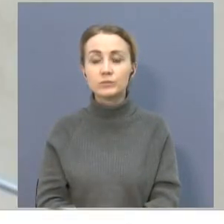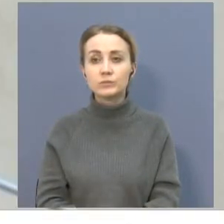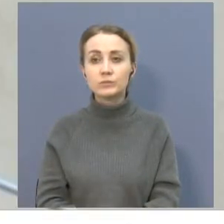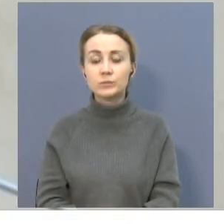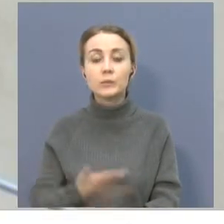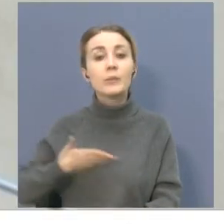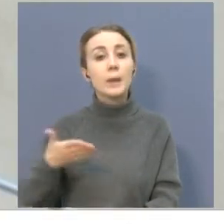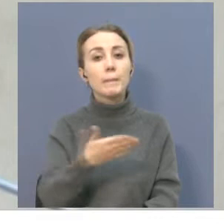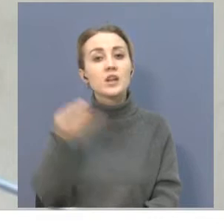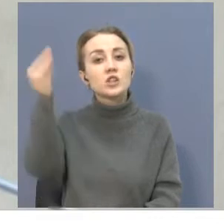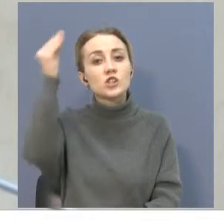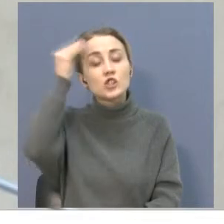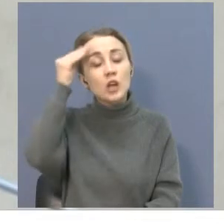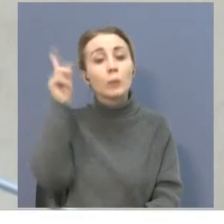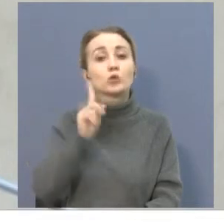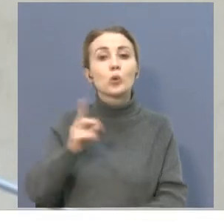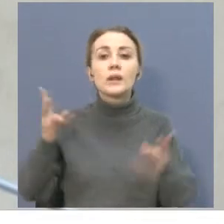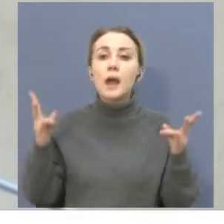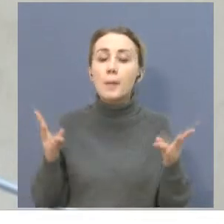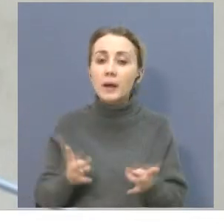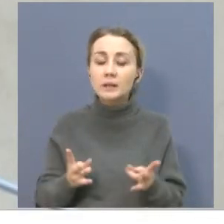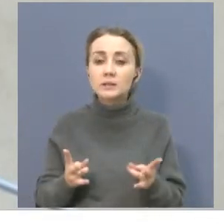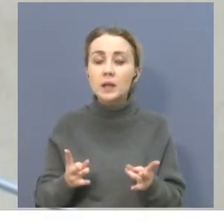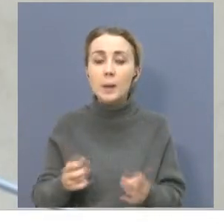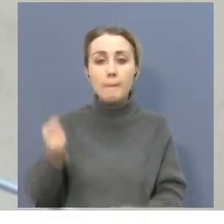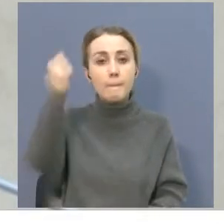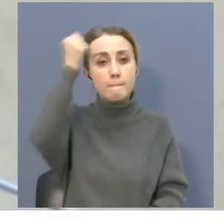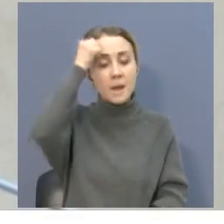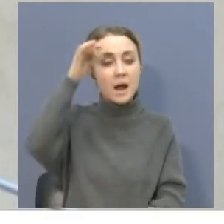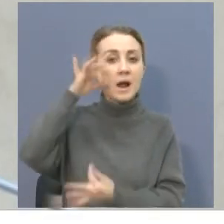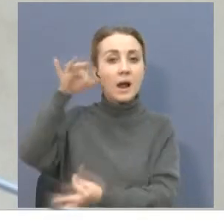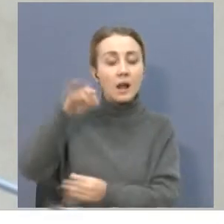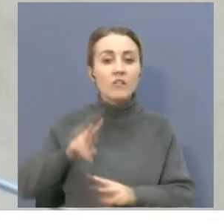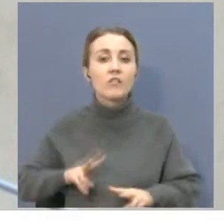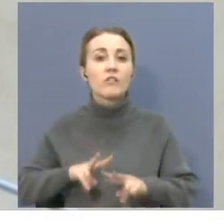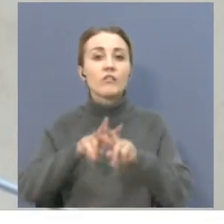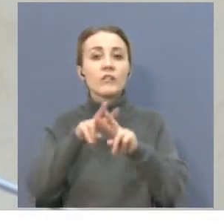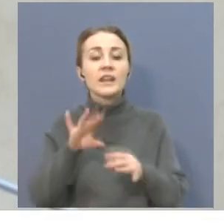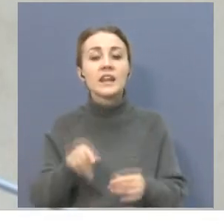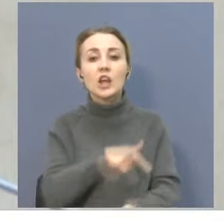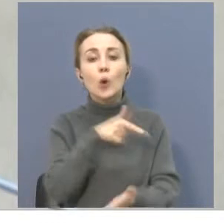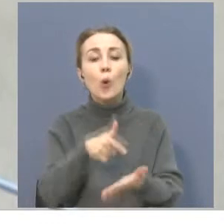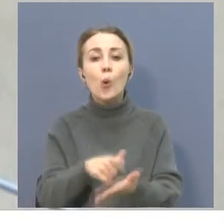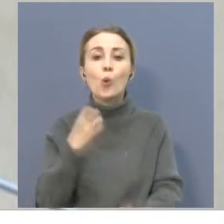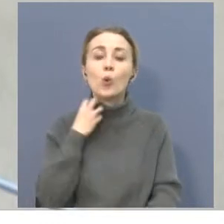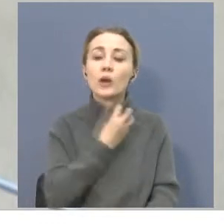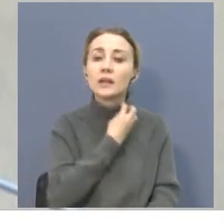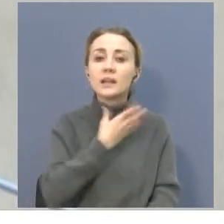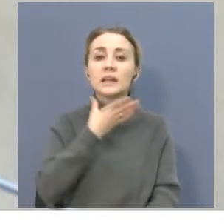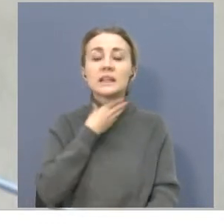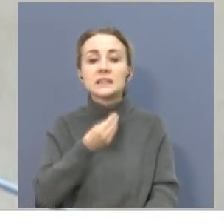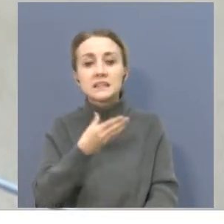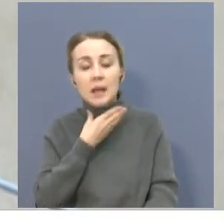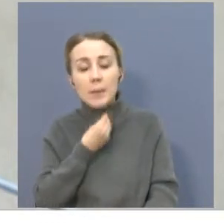Елордадағы көшесінің бойынан еңселі ескерткіш тұрғызу. Мұндай сәулетті ескерткіштер өзі қызмет жасаған